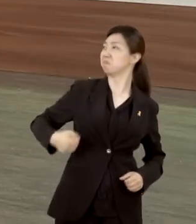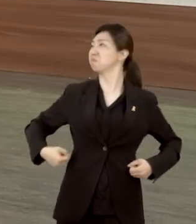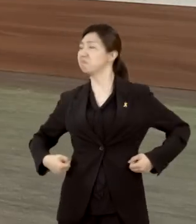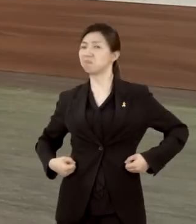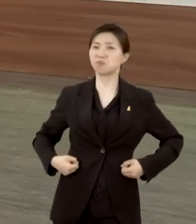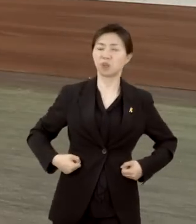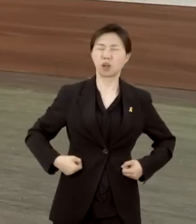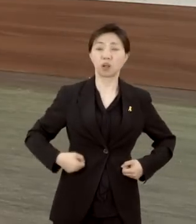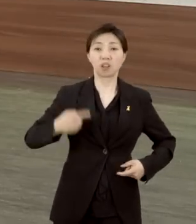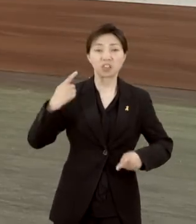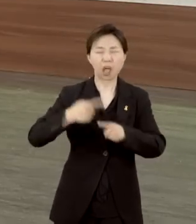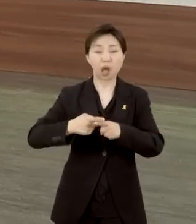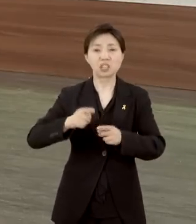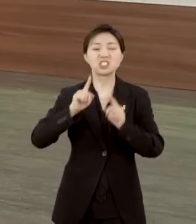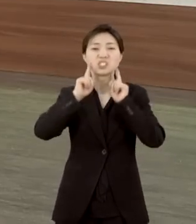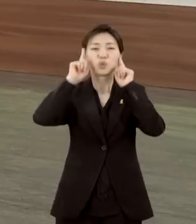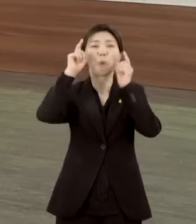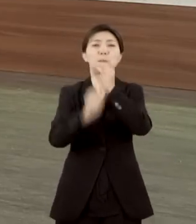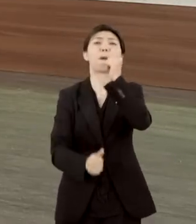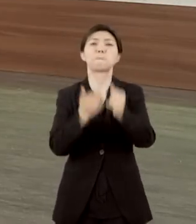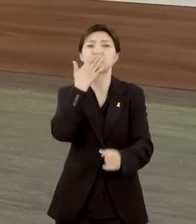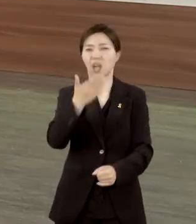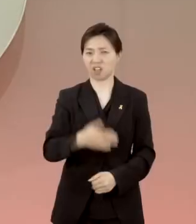그러다 지옥 떨어지는 겁니다